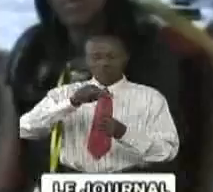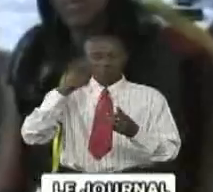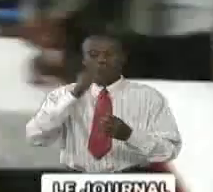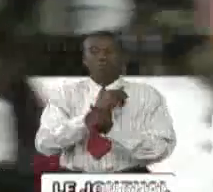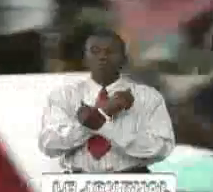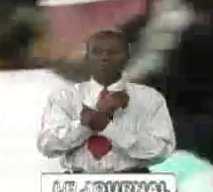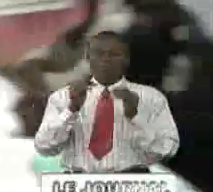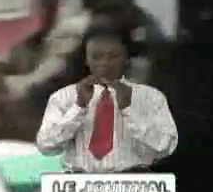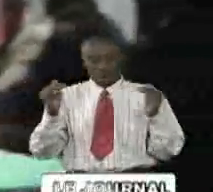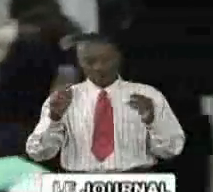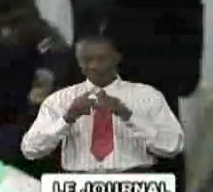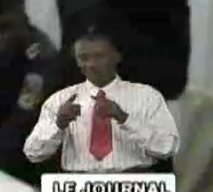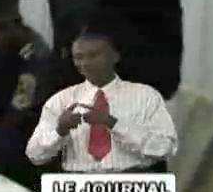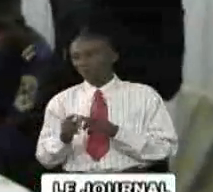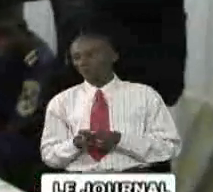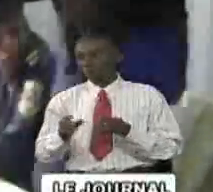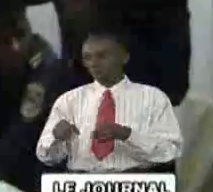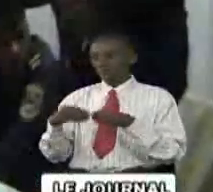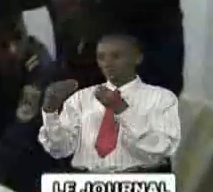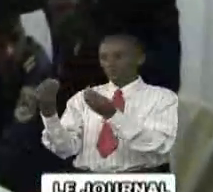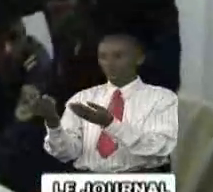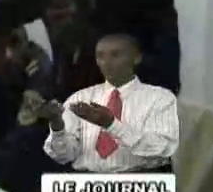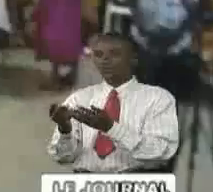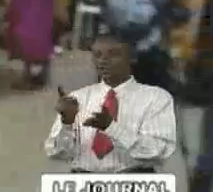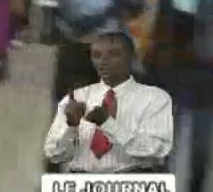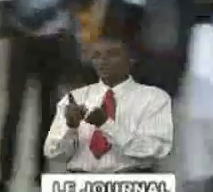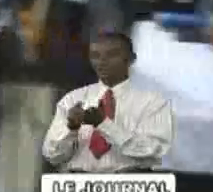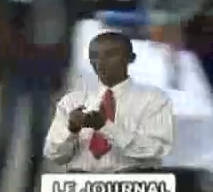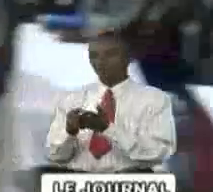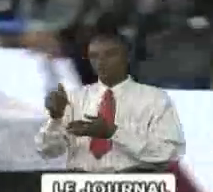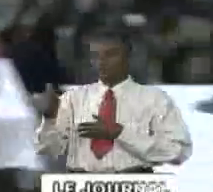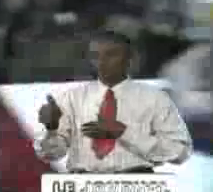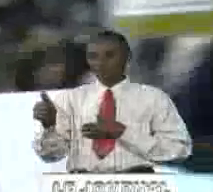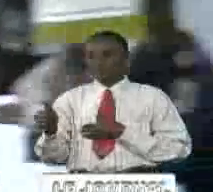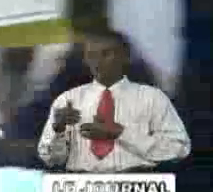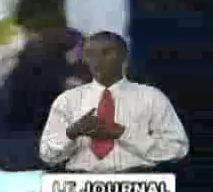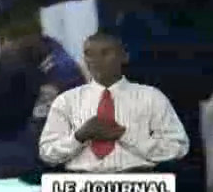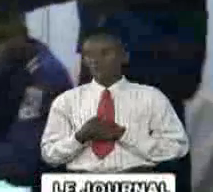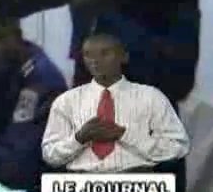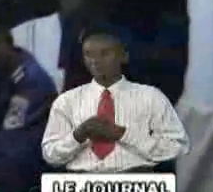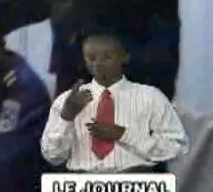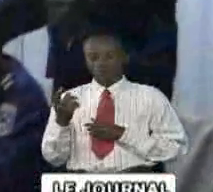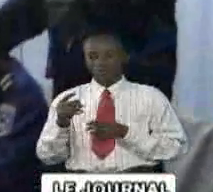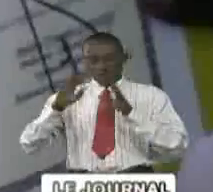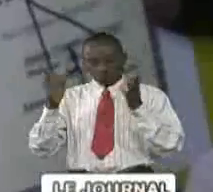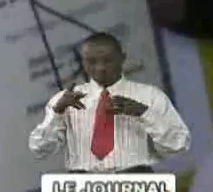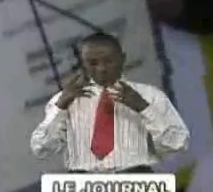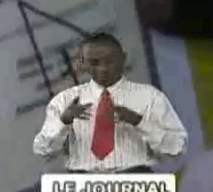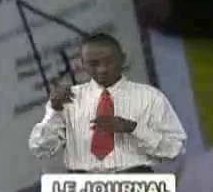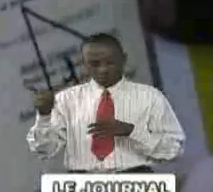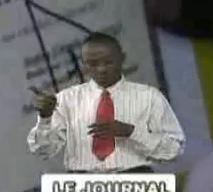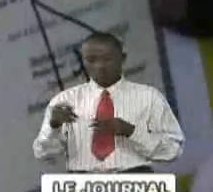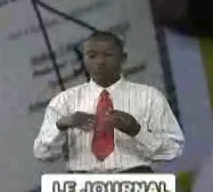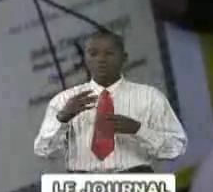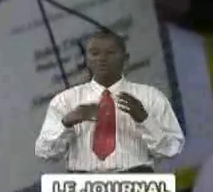leur remettant les diplômes de mérite pastoral, Chance Productions a proclamer tous ces hommes de Dieu conservateurs de